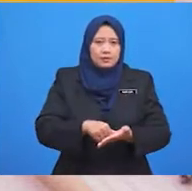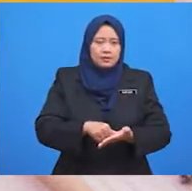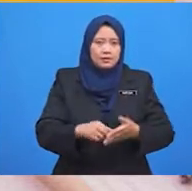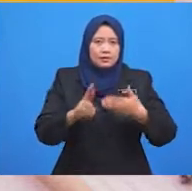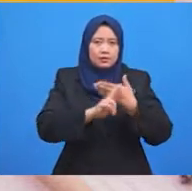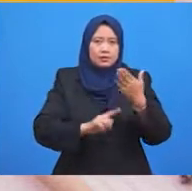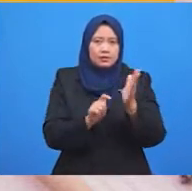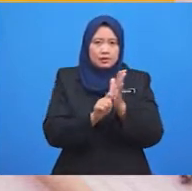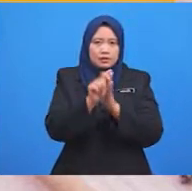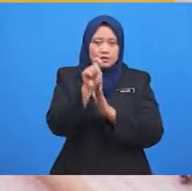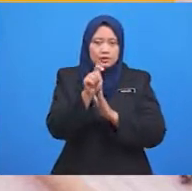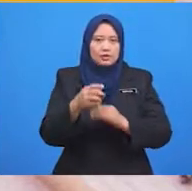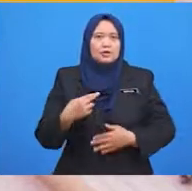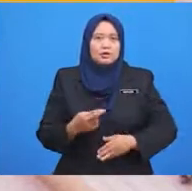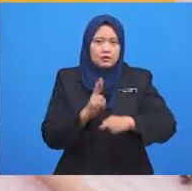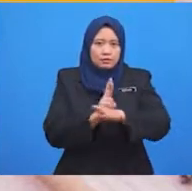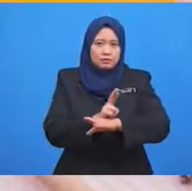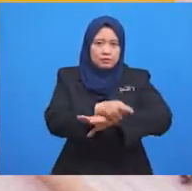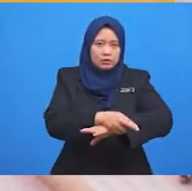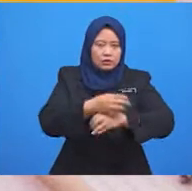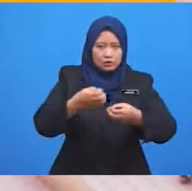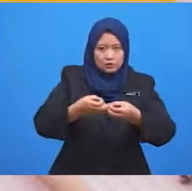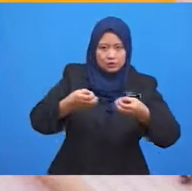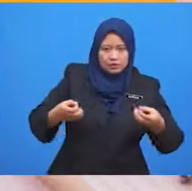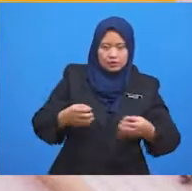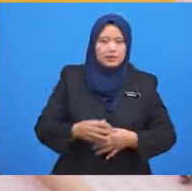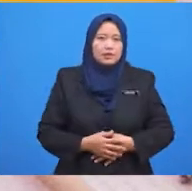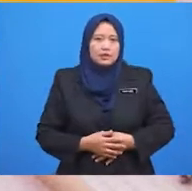rekahan dan akhir sekali, masalah otot.